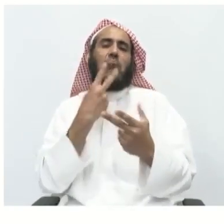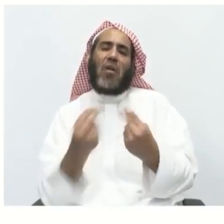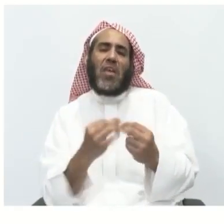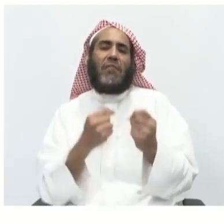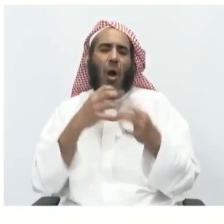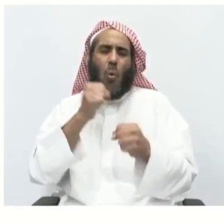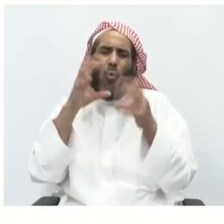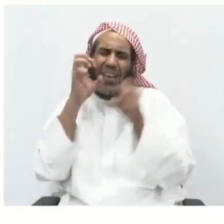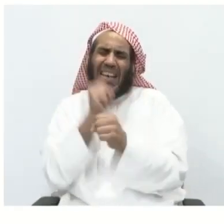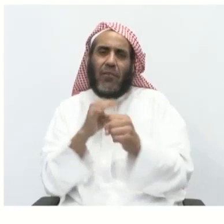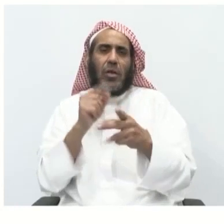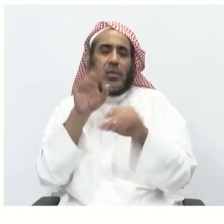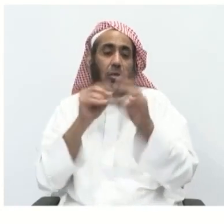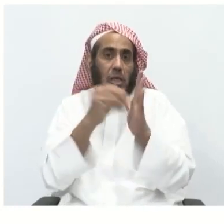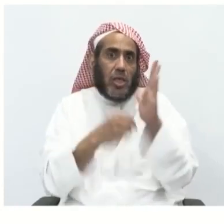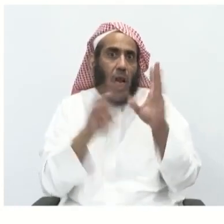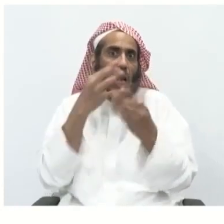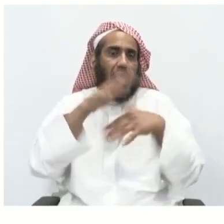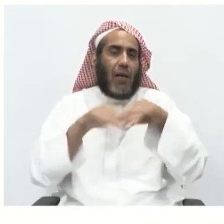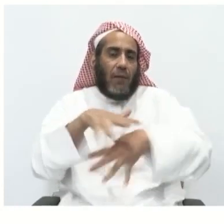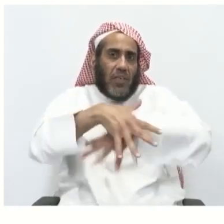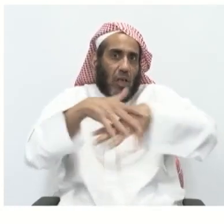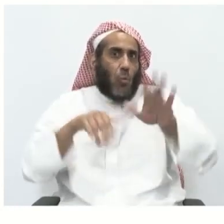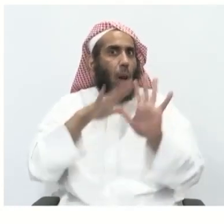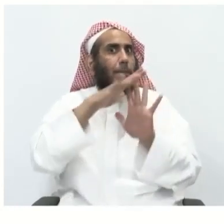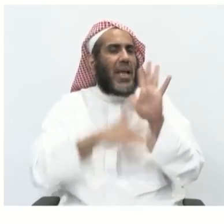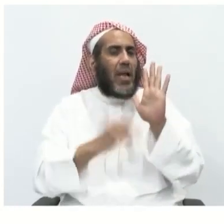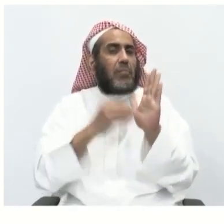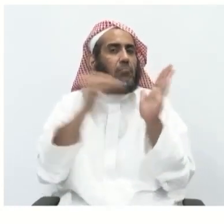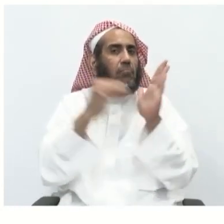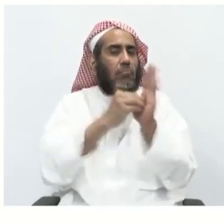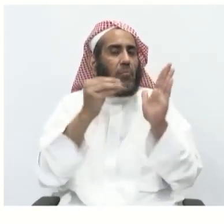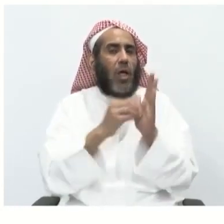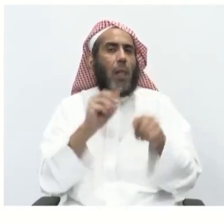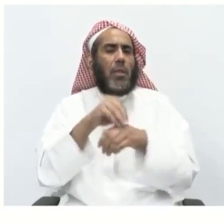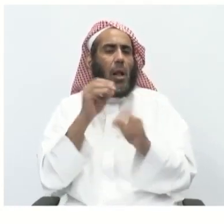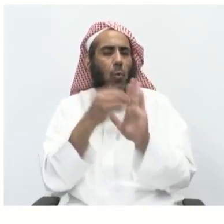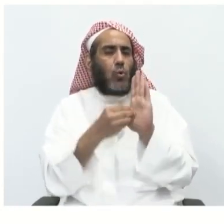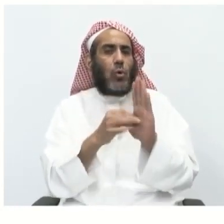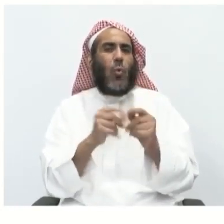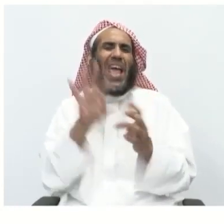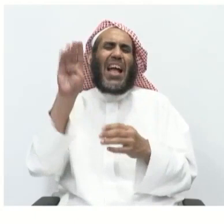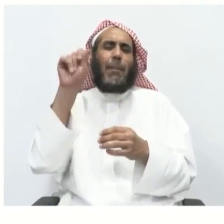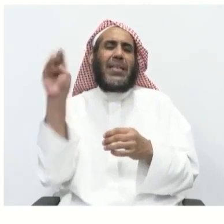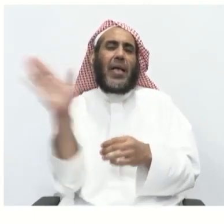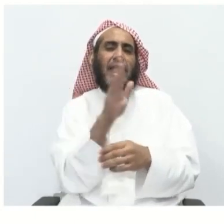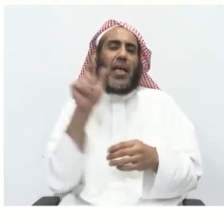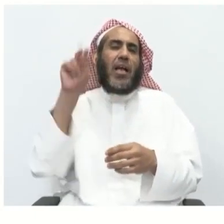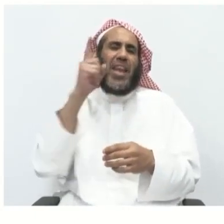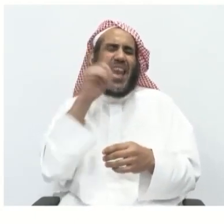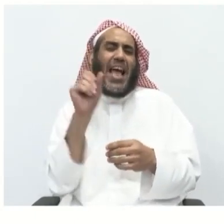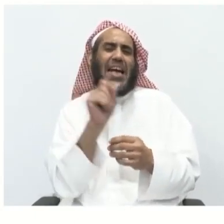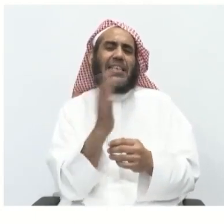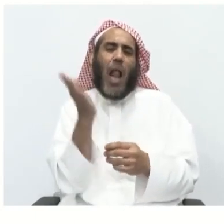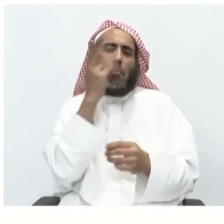وسجل جميع القياسات طبعا في جدول البيانات ضع الماده الموجوده لدي وهي كبريتات النحاس